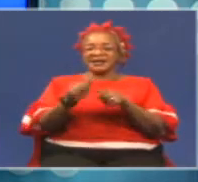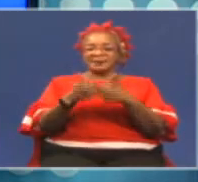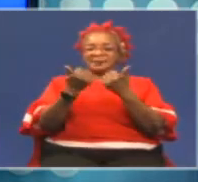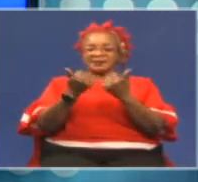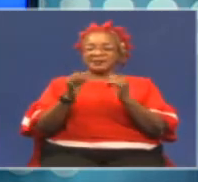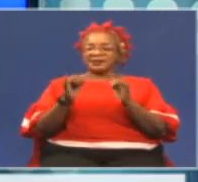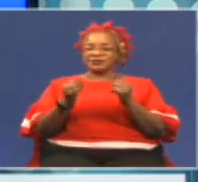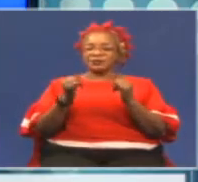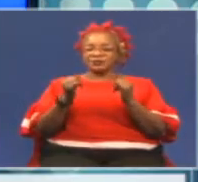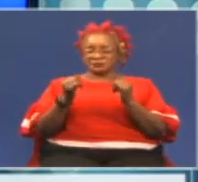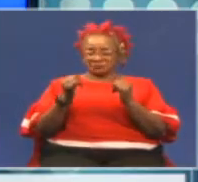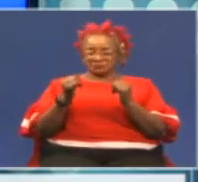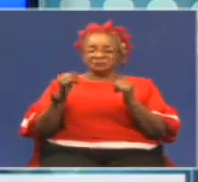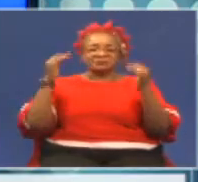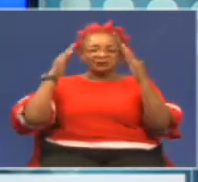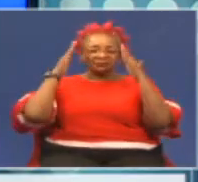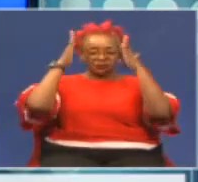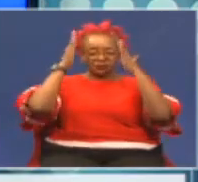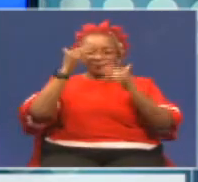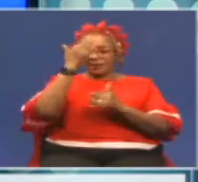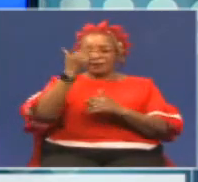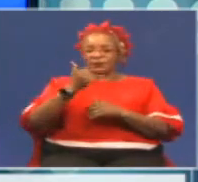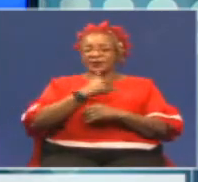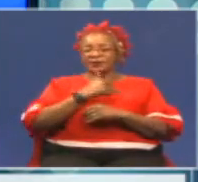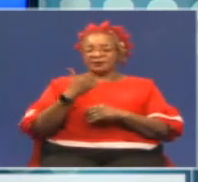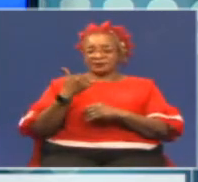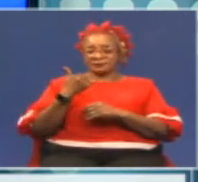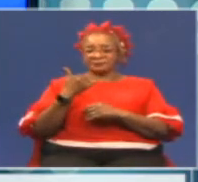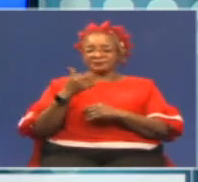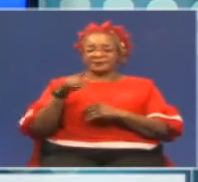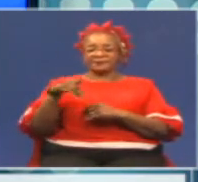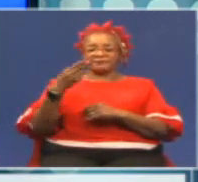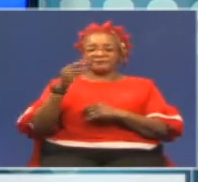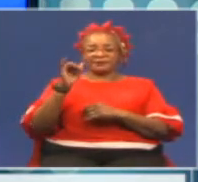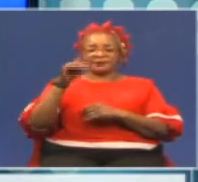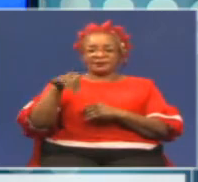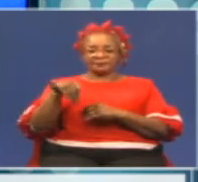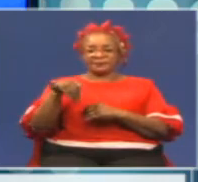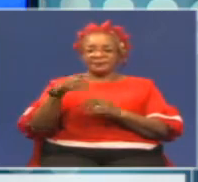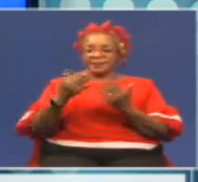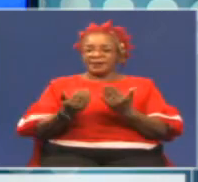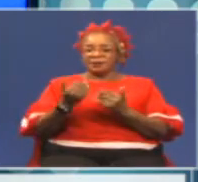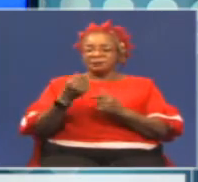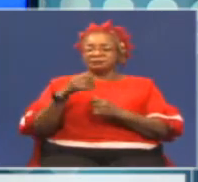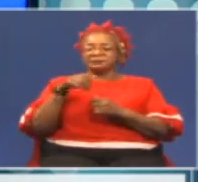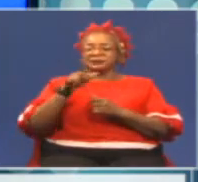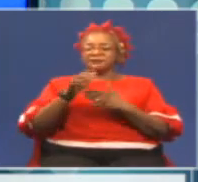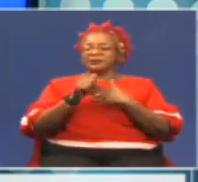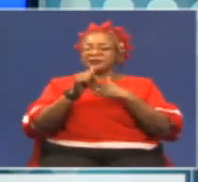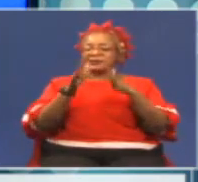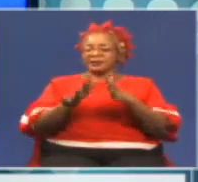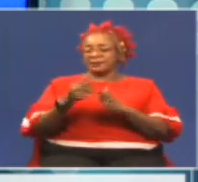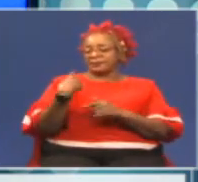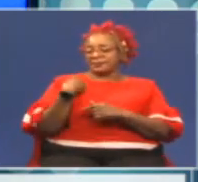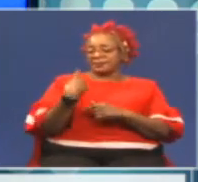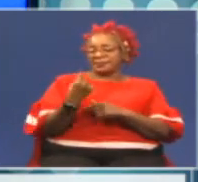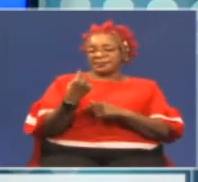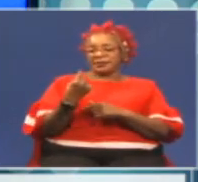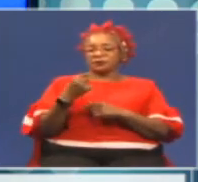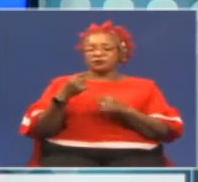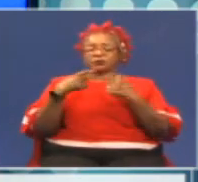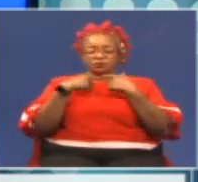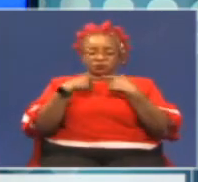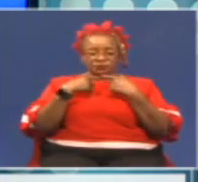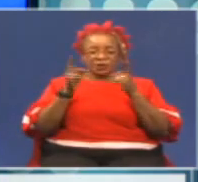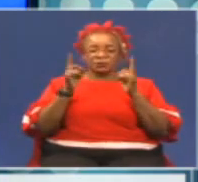Hari basi Askofu Mkuu wa Kanisa Katoliki Dayosisi Kuu ya Nairobi Philip Anyolo amekuwa ni kiongozi wa punde zaidi wa kitaifa kuangazia